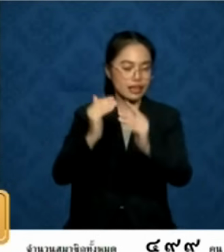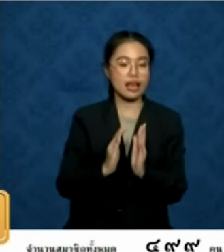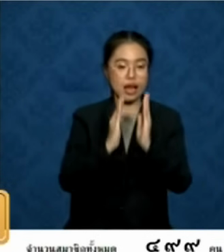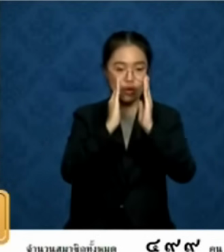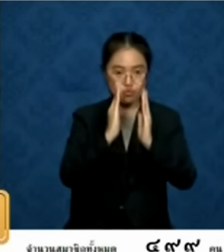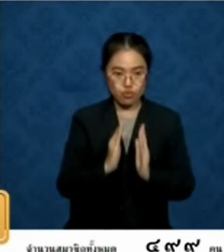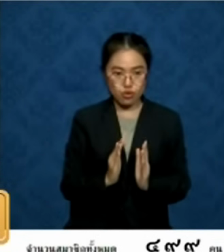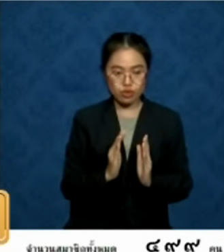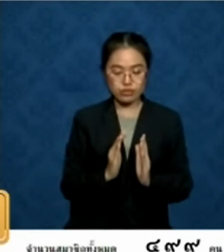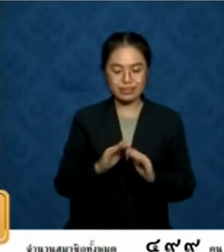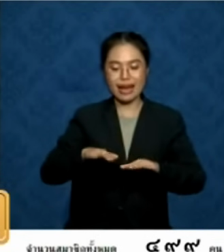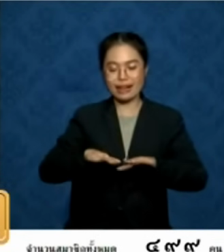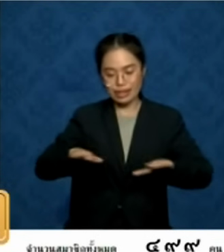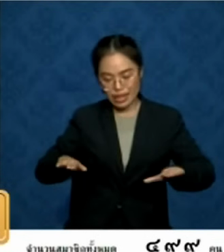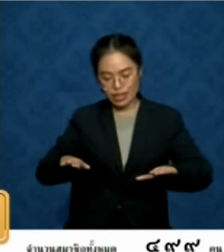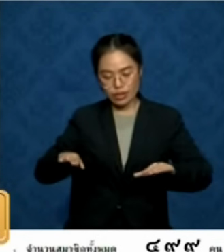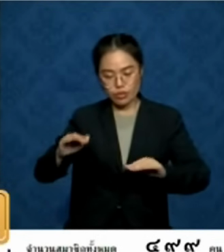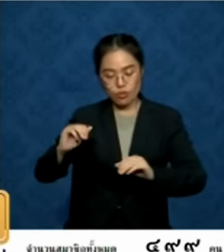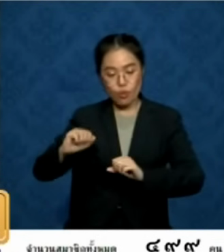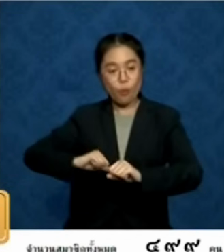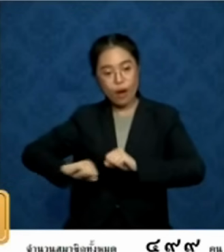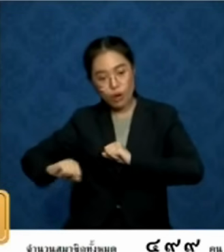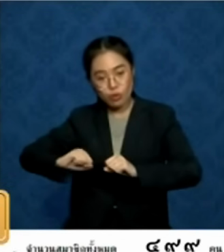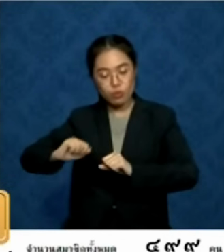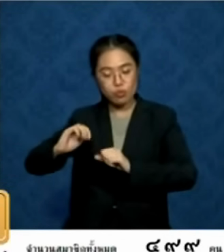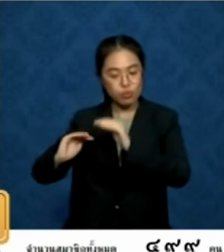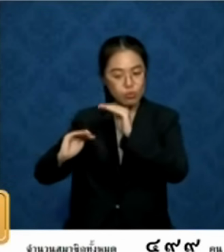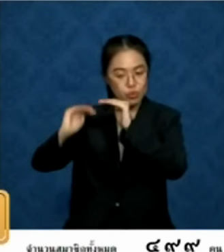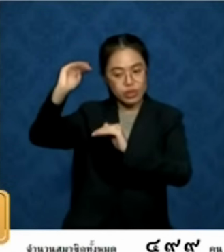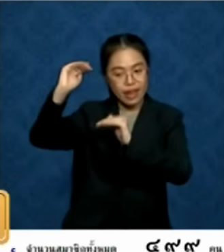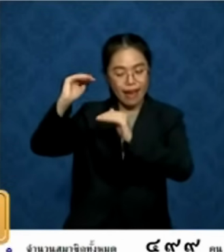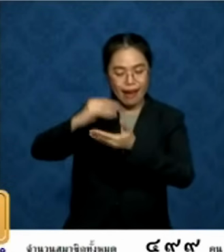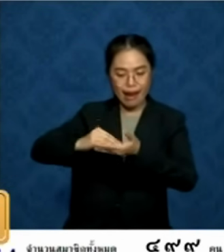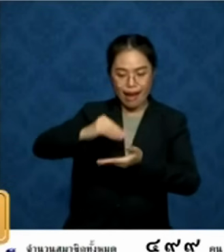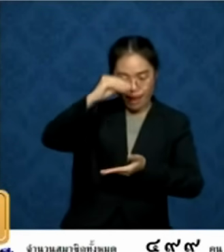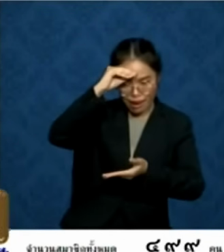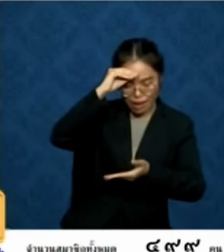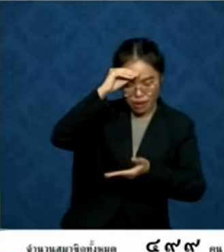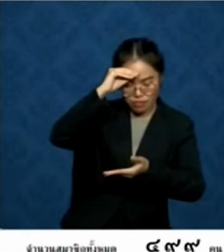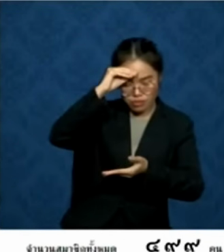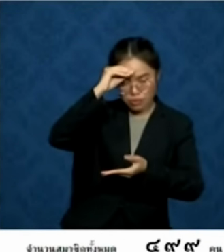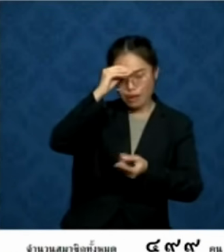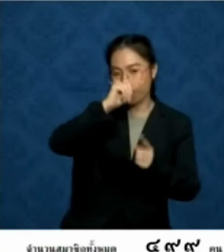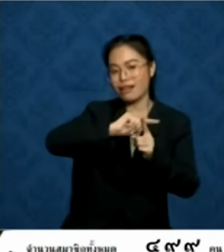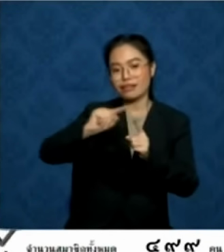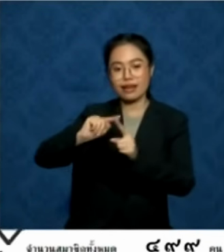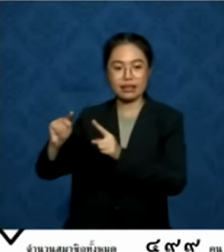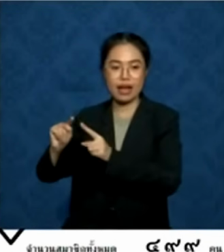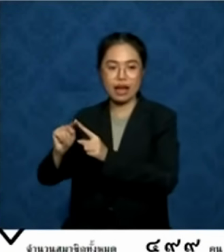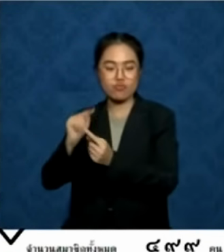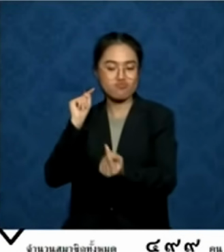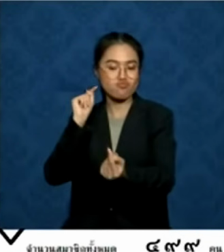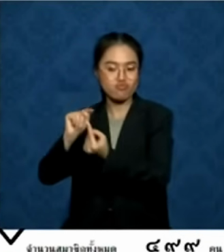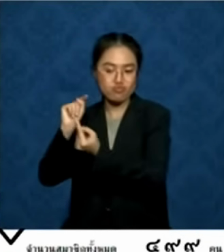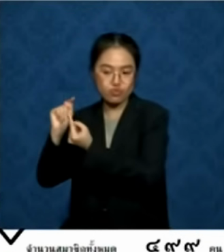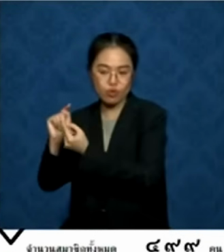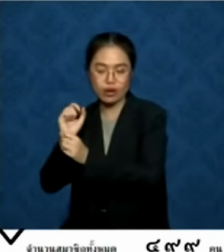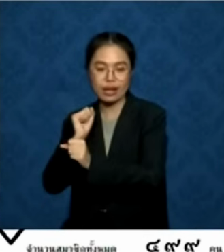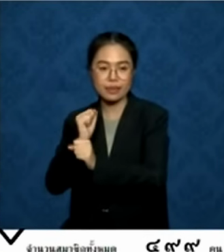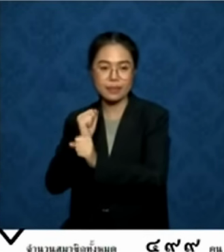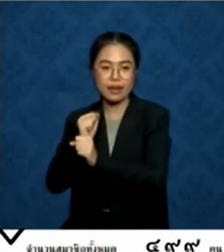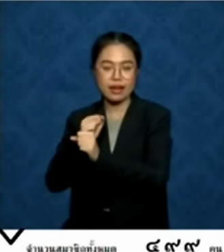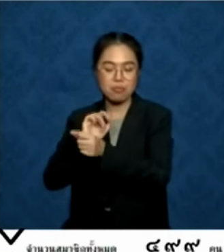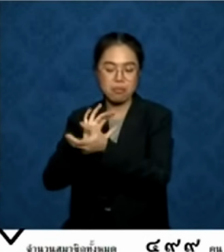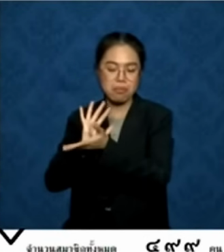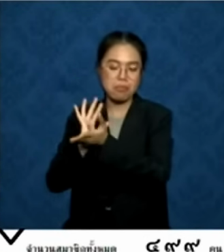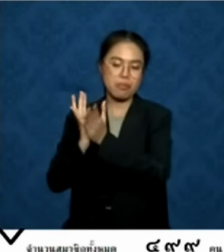มีคุณภาพชีวิตที่ดีขึ้นการศึกษาได้รับการปฏิรูปให้ตอบสนองต่อนวัตกรรมและการเปลี่ยนแปล